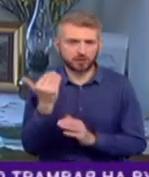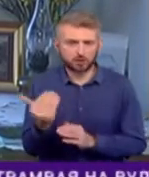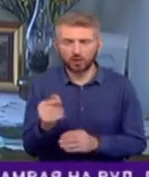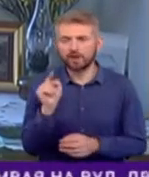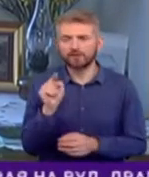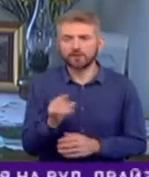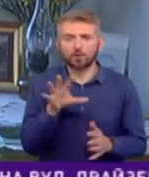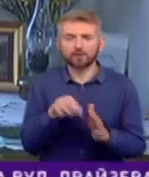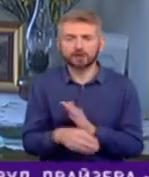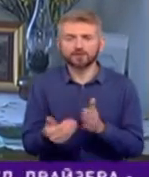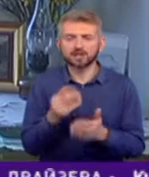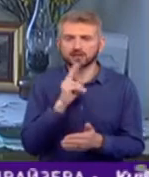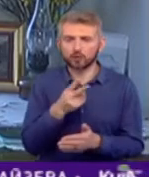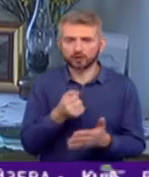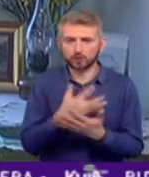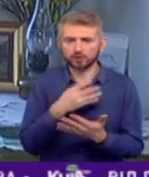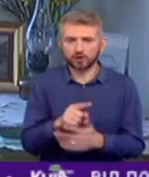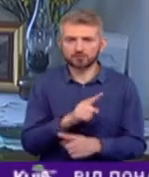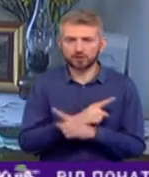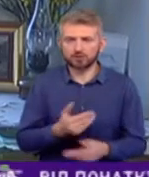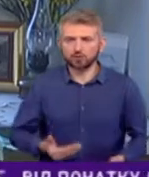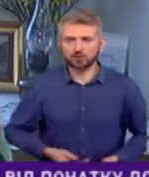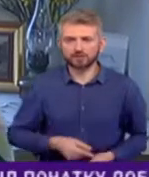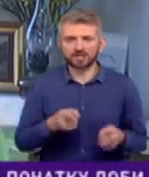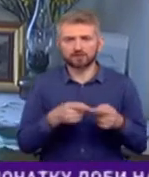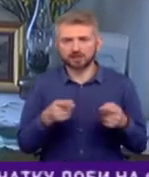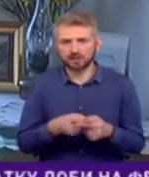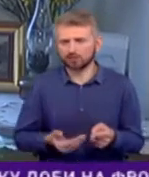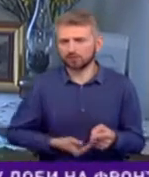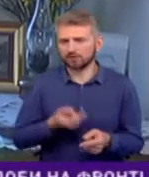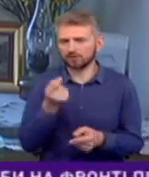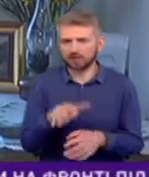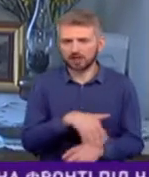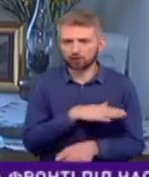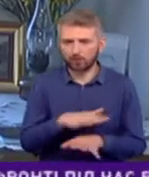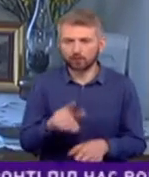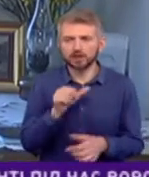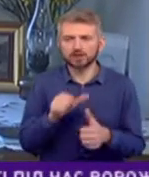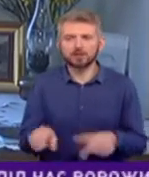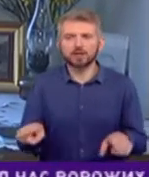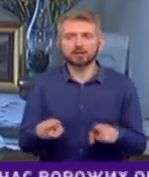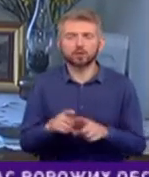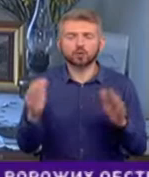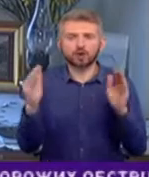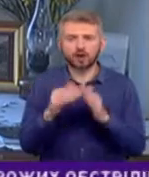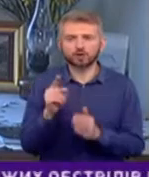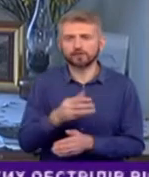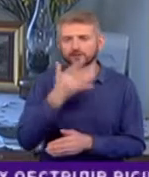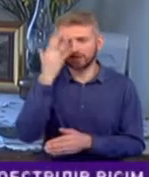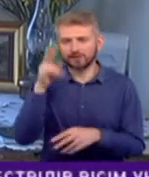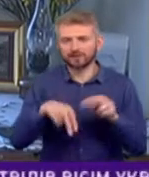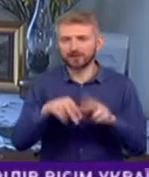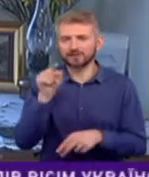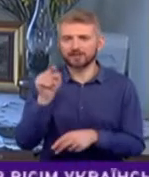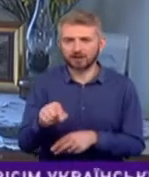Він оселився за 2 роки до своєї смерті, прожив на квартирі, прожив дуже недовго, але саме таку хату він мріяв звести